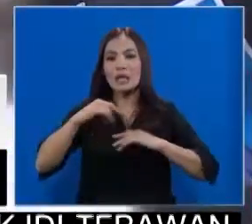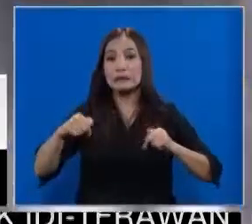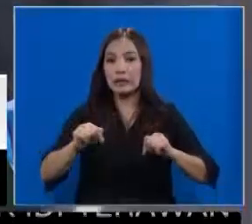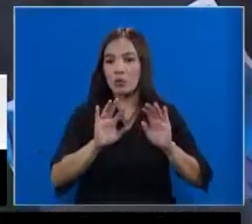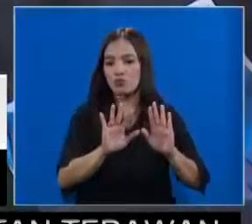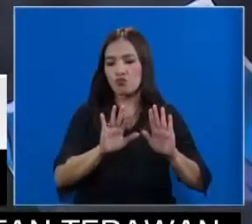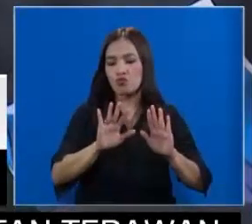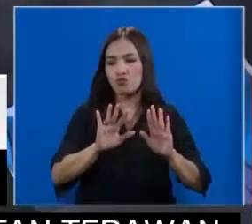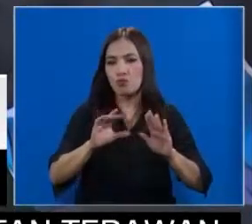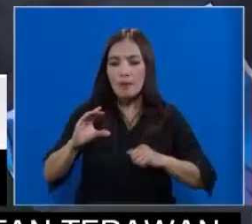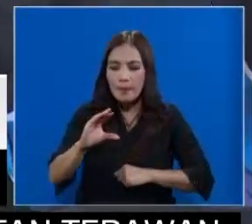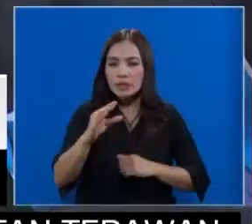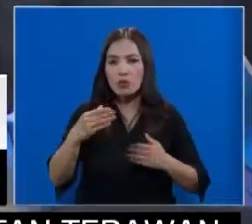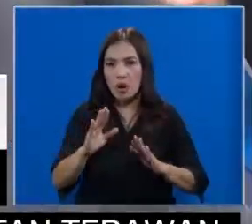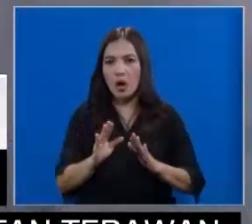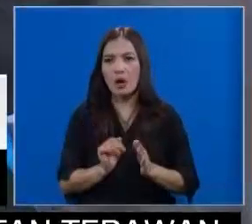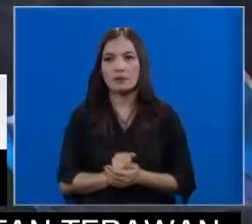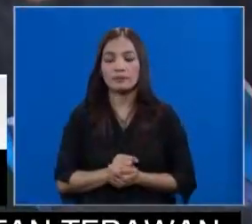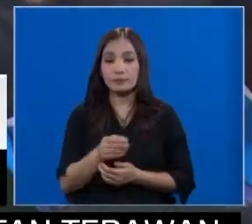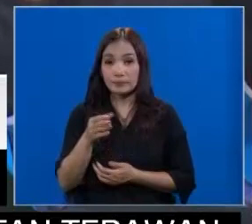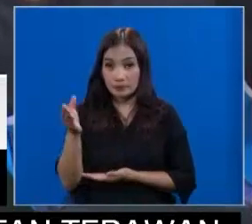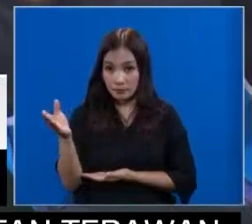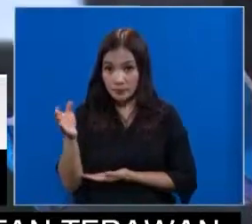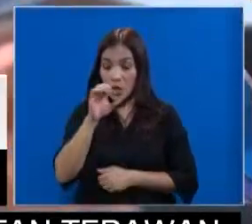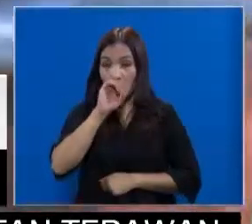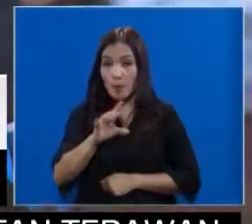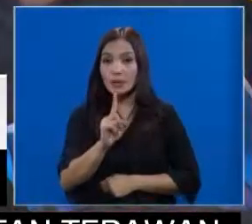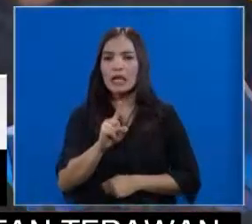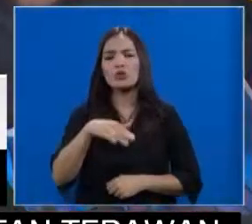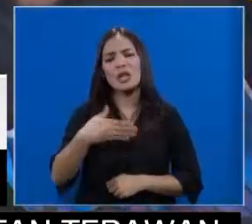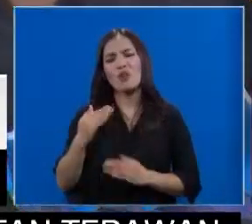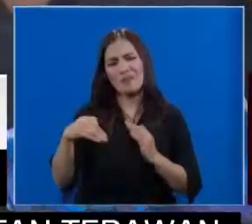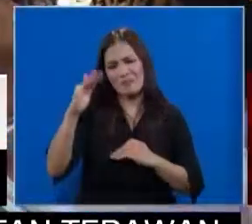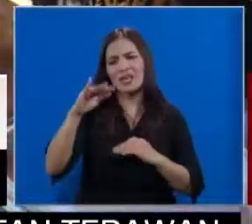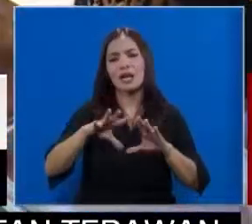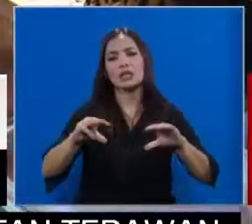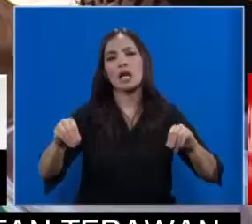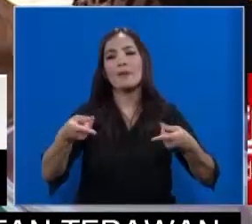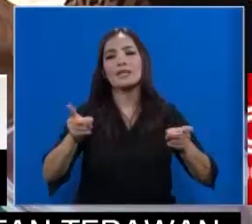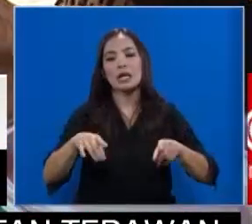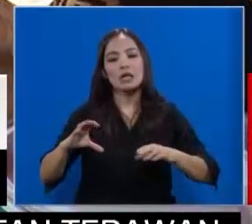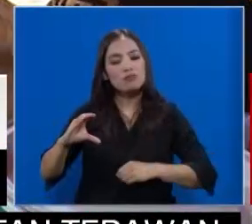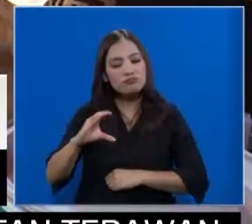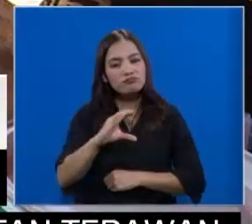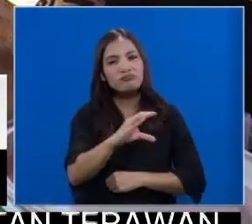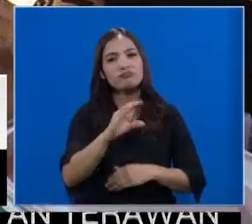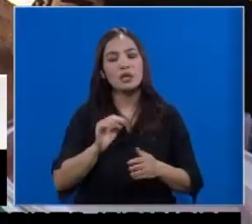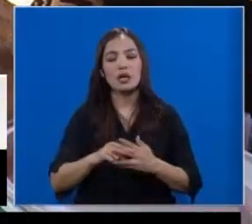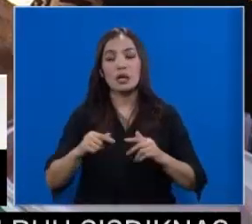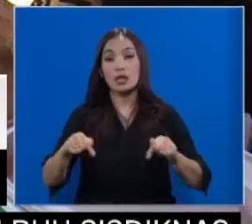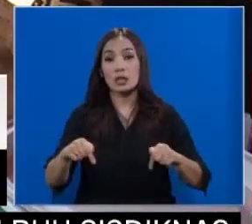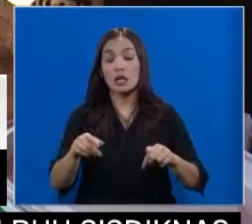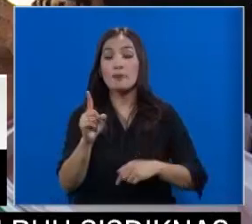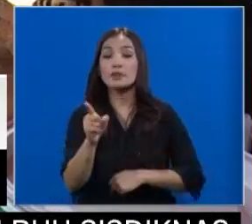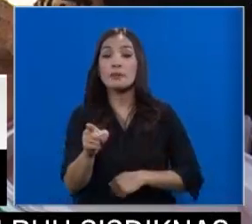unit saja. Wakijo mengungkapkan baru 1 tahun lebih dirinya bekerja sebagai tukang beca. Wakijo menjadi tukang beca